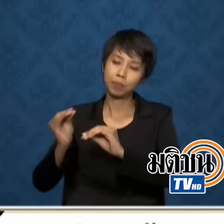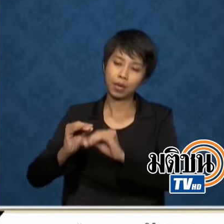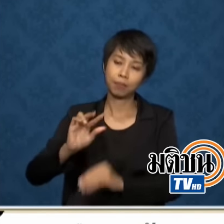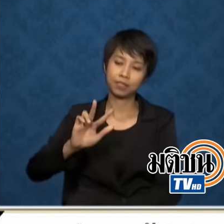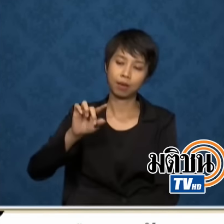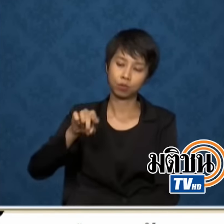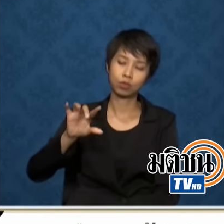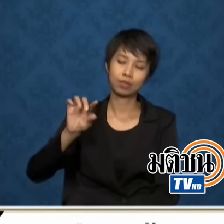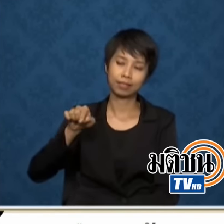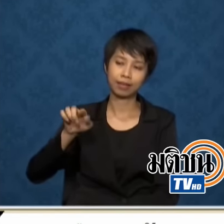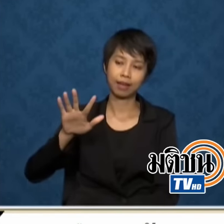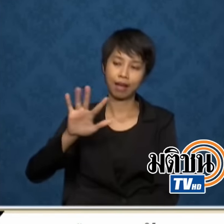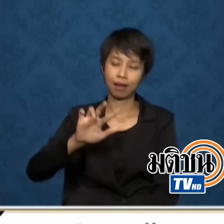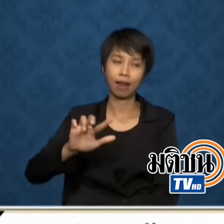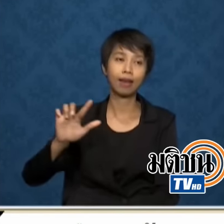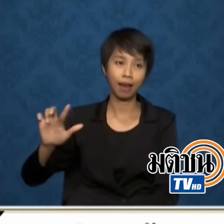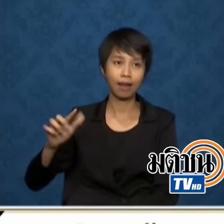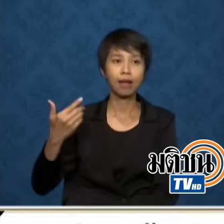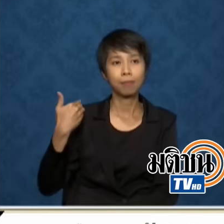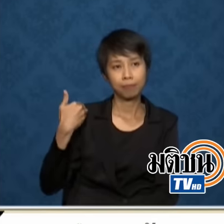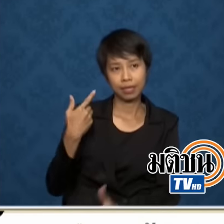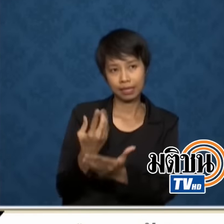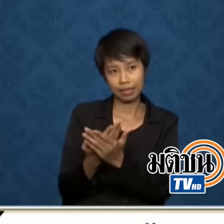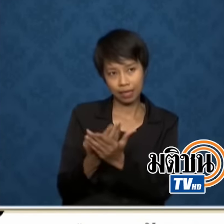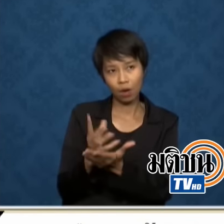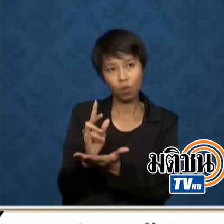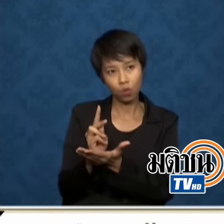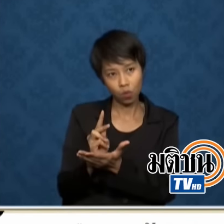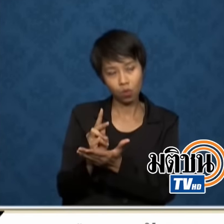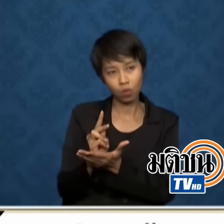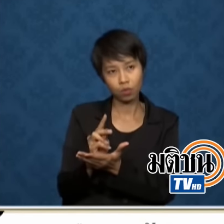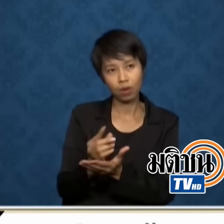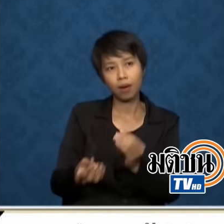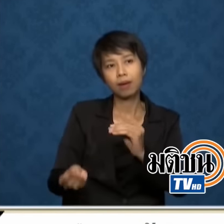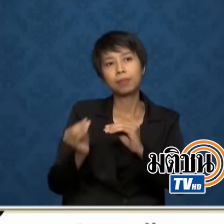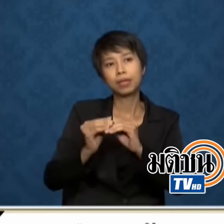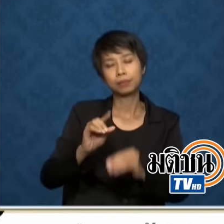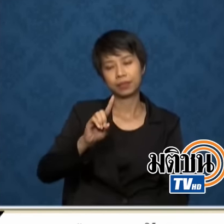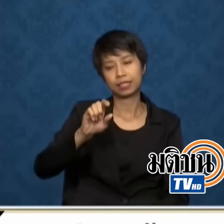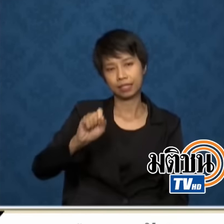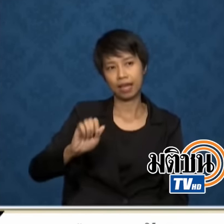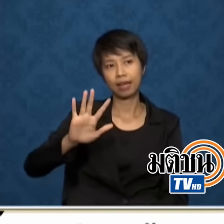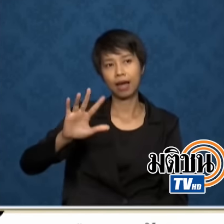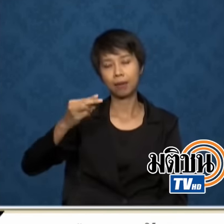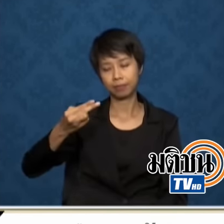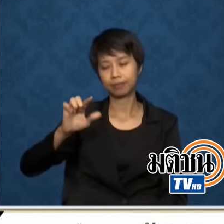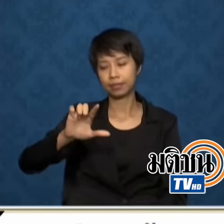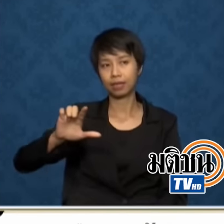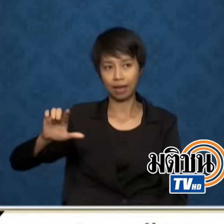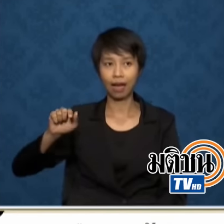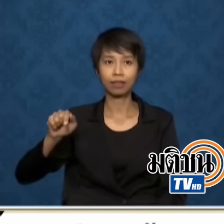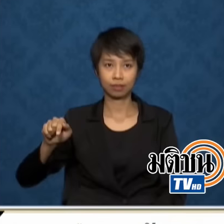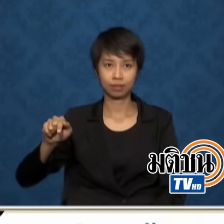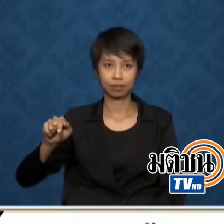ล้านล้านบาทนะคะโดยที่จะกู้ชดเชยขาดดุล นะคะเพิ่มอีก 150,000 ล้านบาทนะคะซึ่งก็ตรง